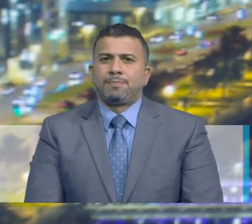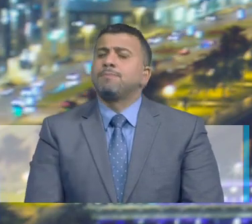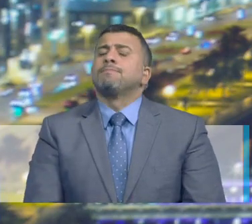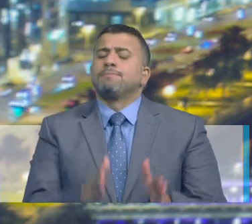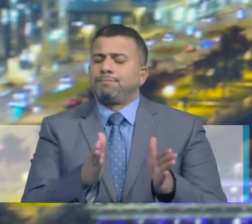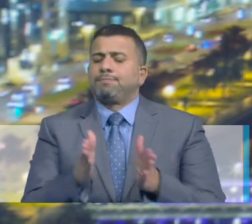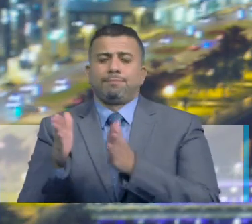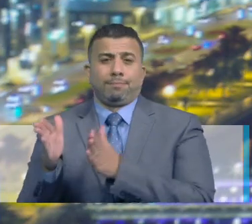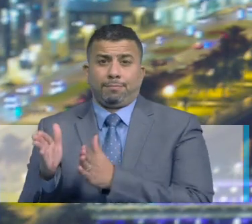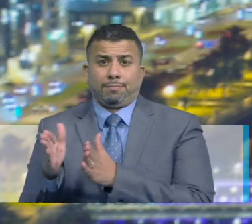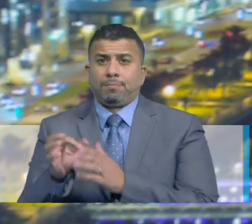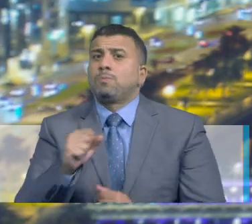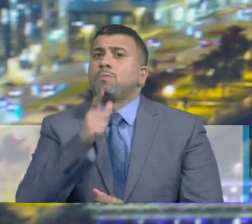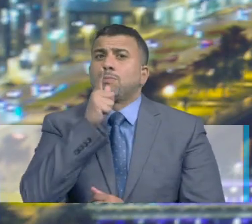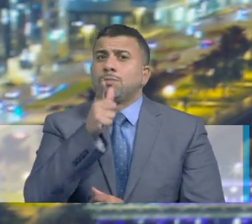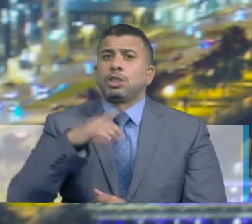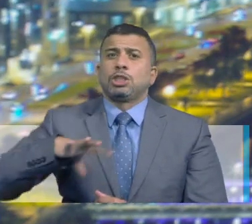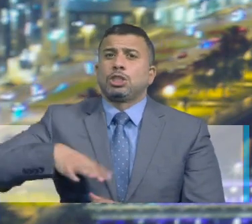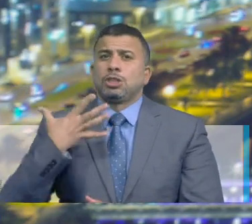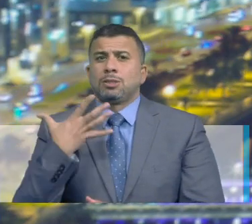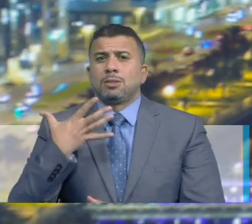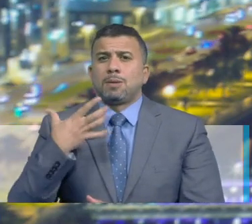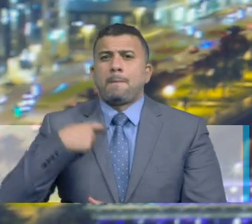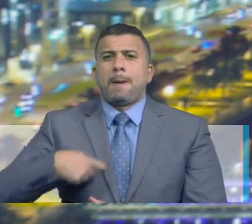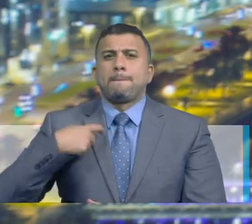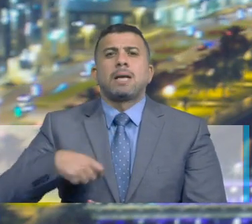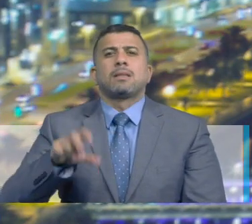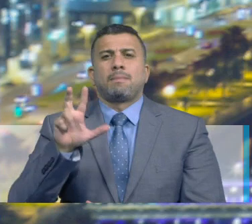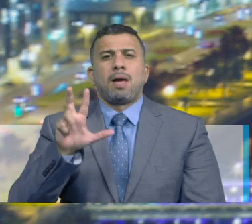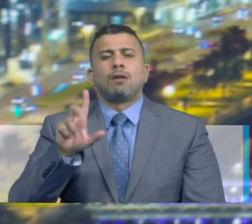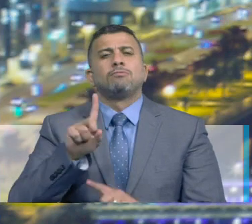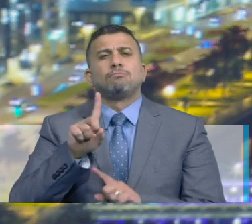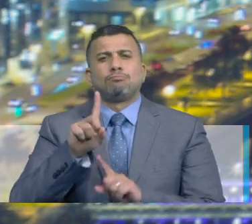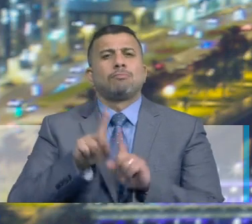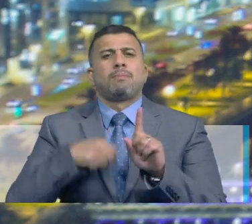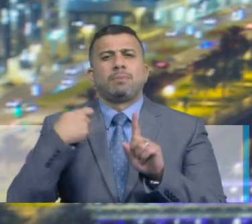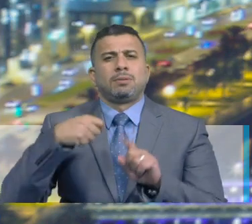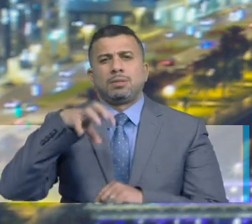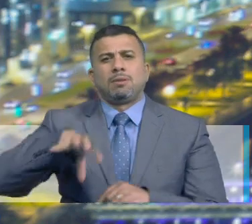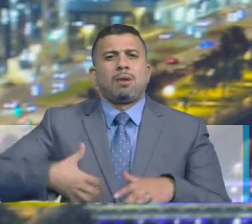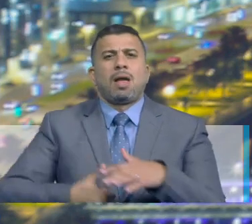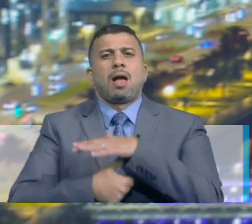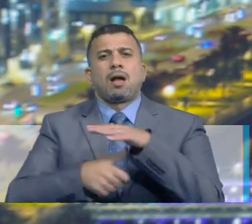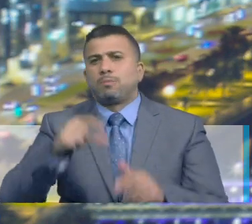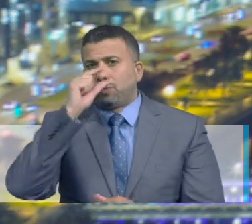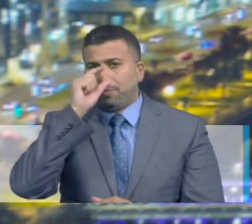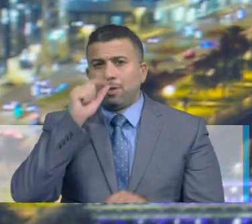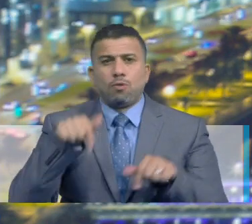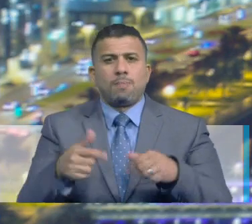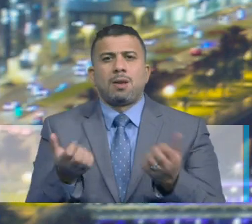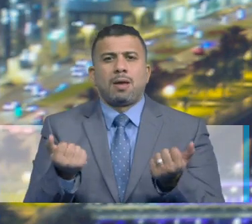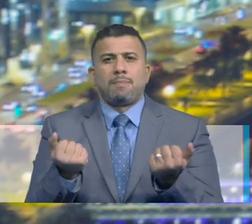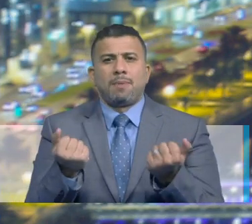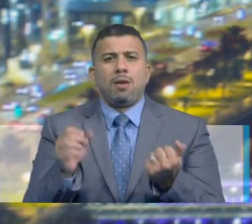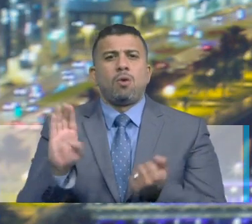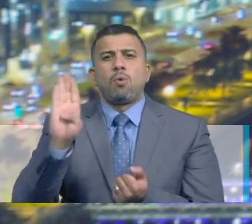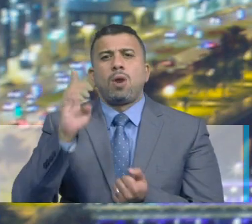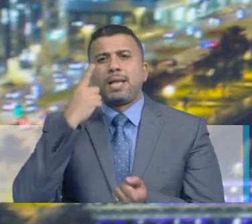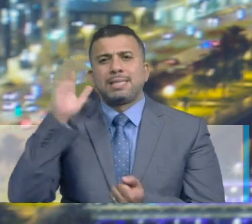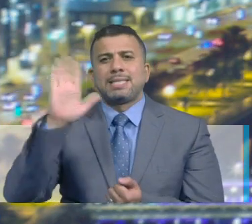الى ذلك استقبل صاحب السمو الشيخ محمد بن راشد ال مكتوم نائب رئيس الدوله رئيس مجلس الوزراء حاكم دبي اليوم الاربعاء